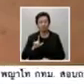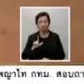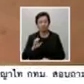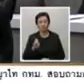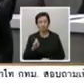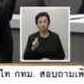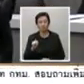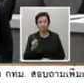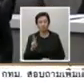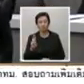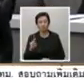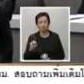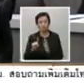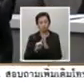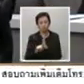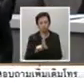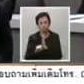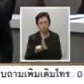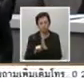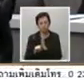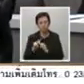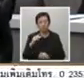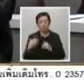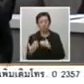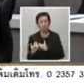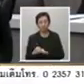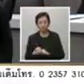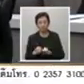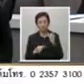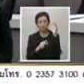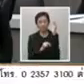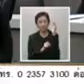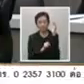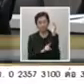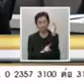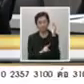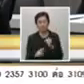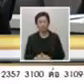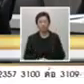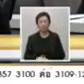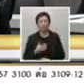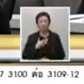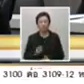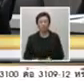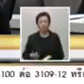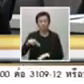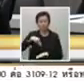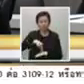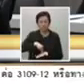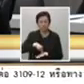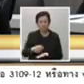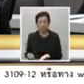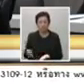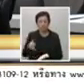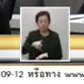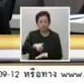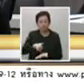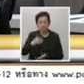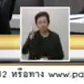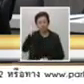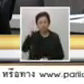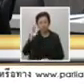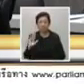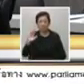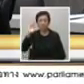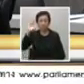กียรติพรรคประชาธิปัตย์จากจังหวัดนครศรีธรรมราชที่ผมจำเป็นลุกขึ้นยืนประท้วงอีกครั้งหนึ่